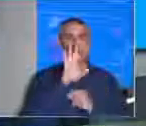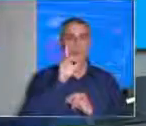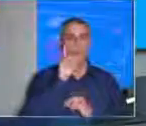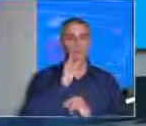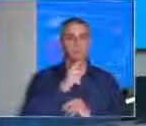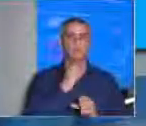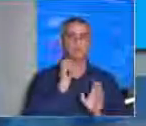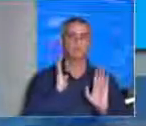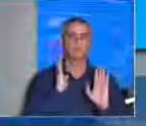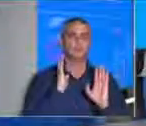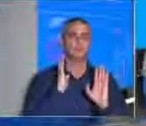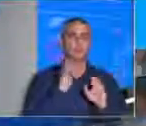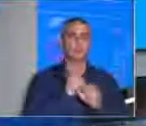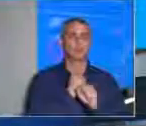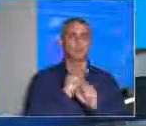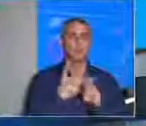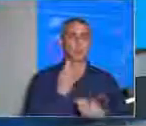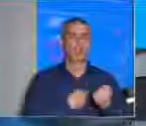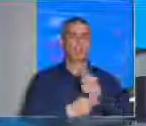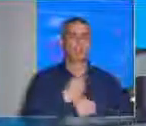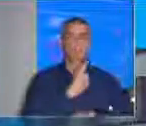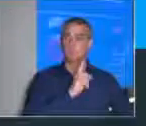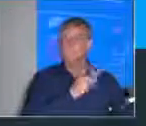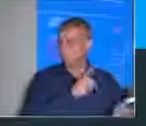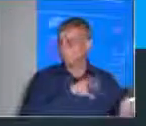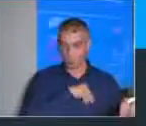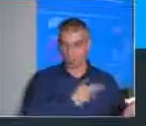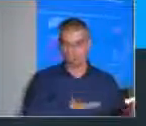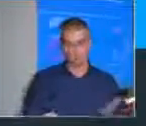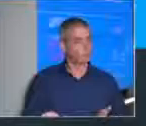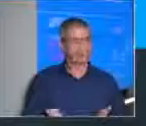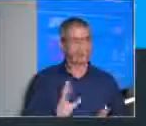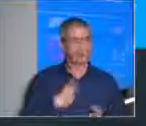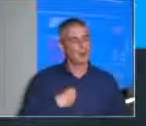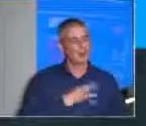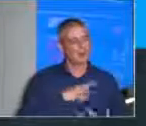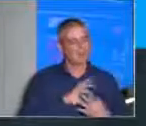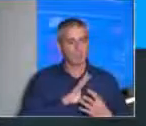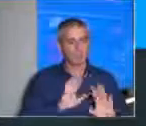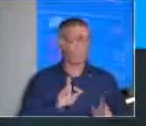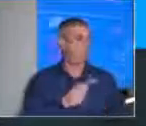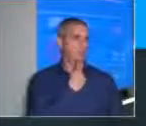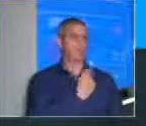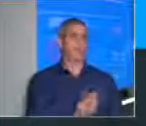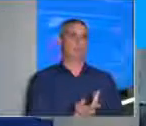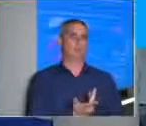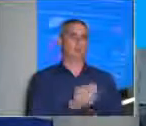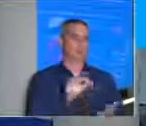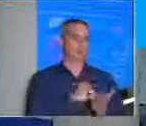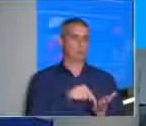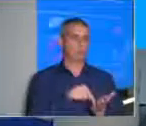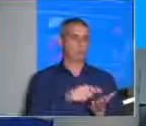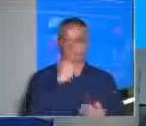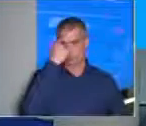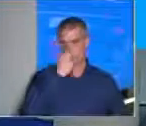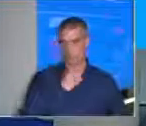צריכים לעבור לעשות עסקים. מי שבא, ברוך הבא, אבל אין כאן סנטימנטים. טוב, אבל אם כבר את אומרת לנקודה הזאת,